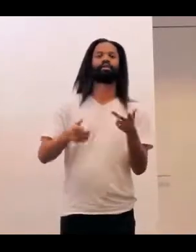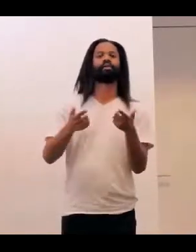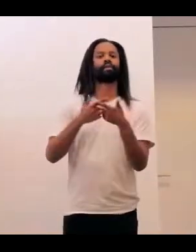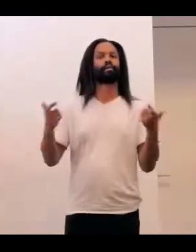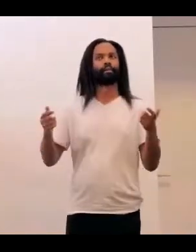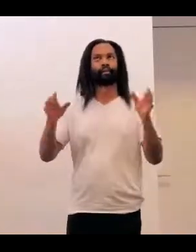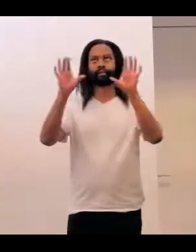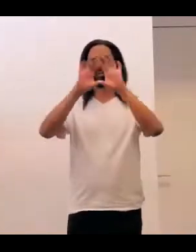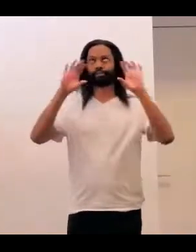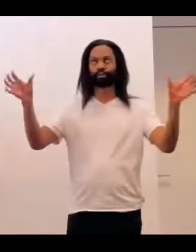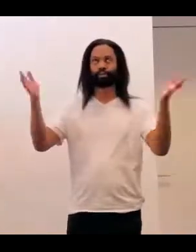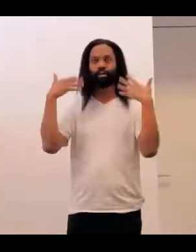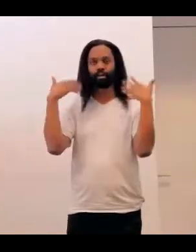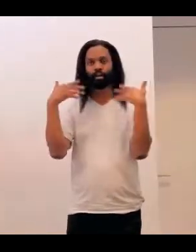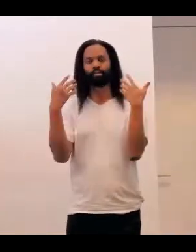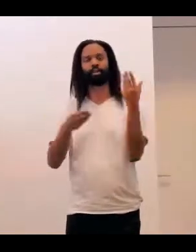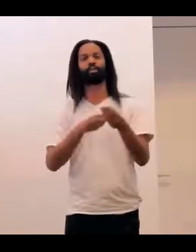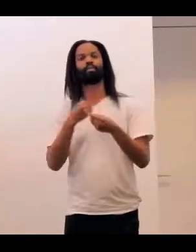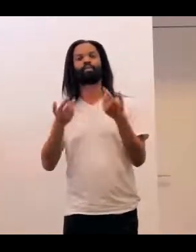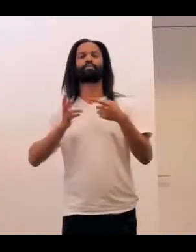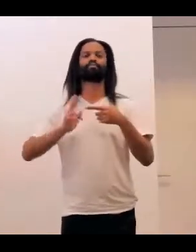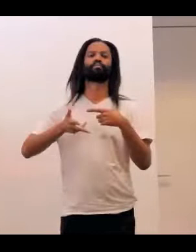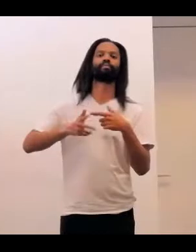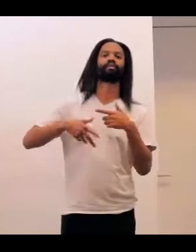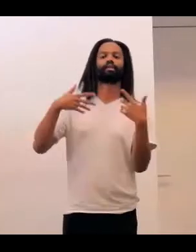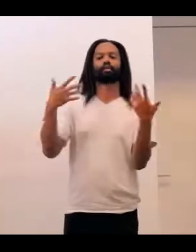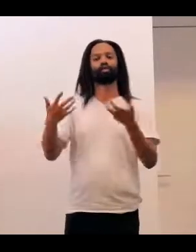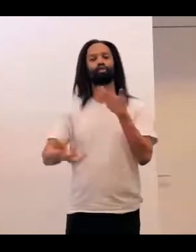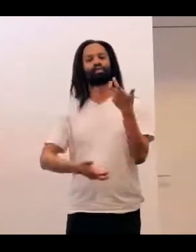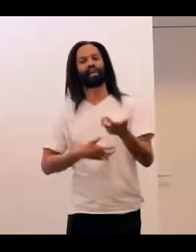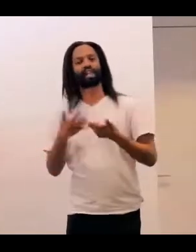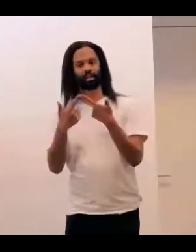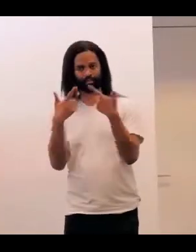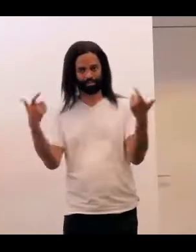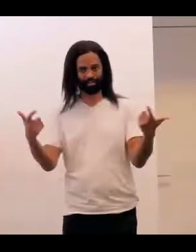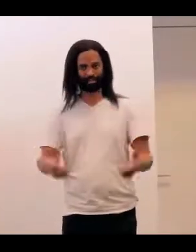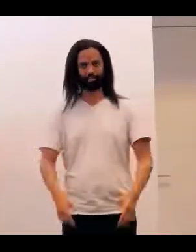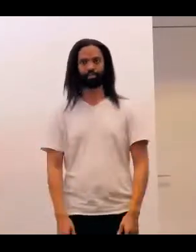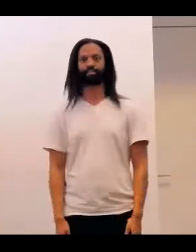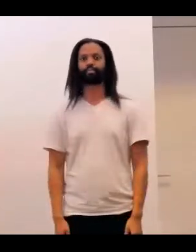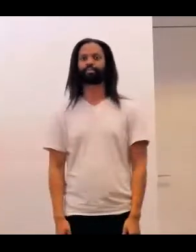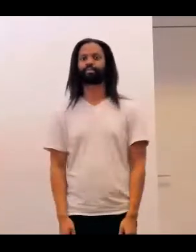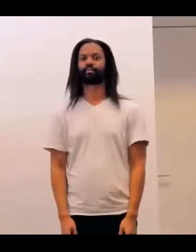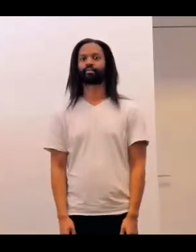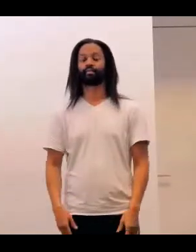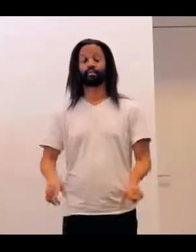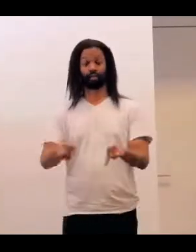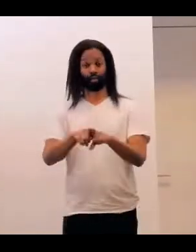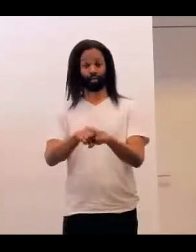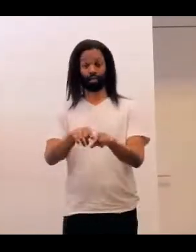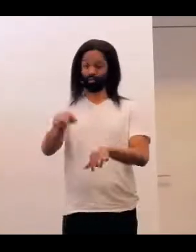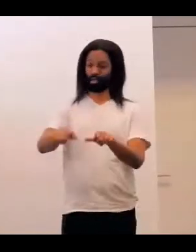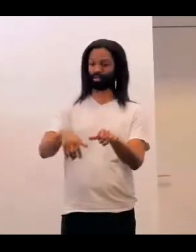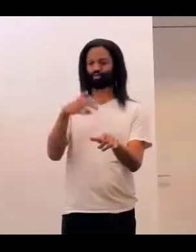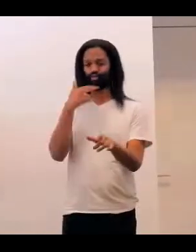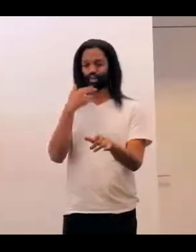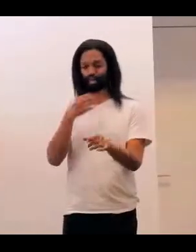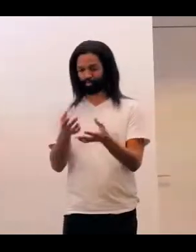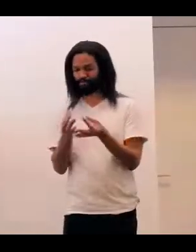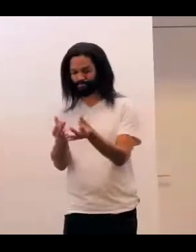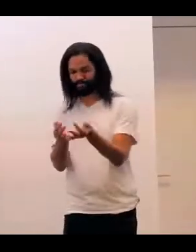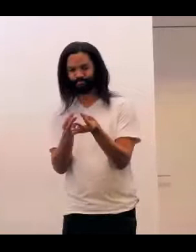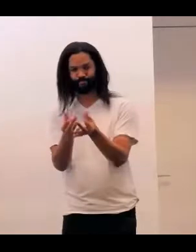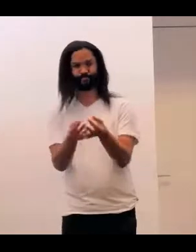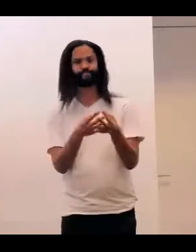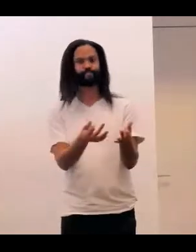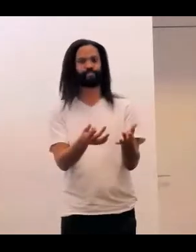climatisation, ventilation, chauffage, etc. Mais aussi la sensibilisation des usagers, sans oublier une maintenance